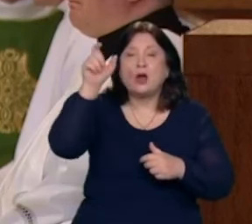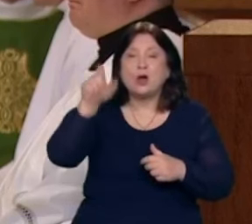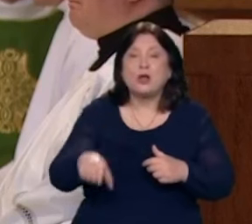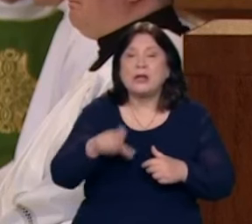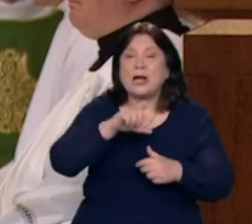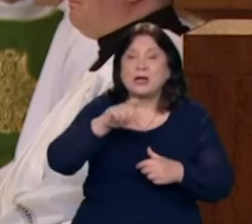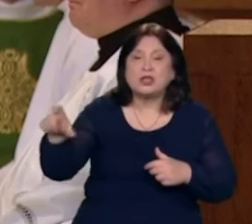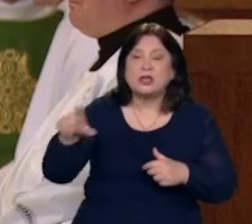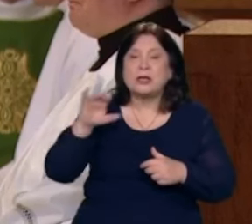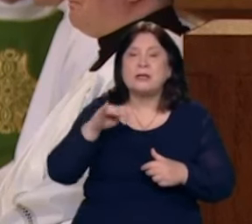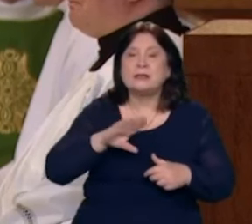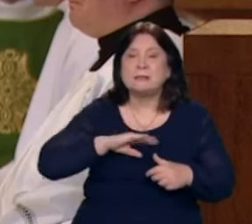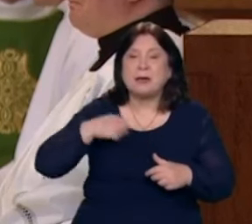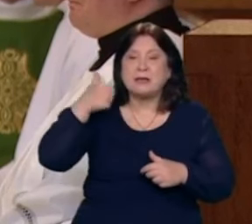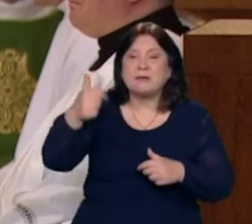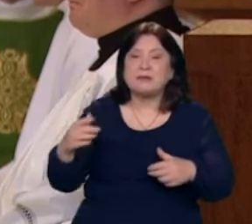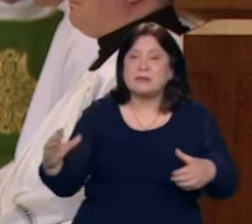i